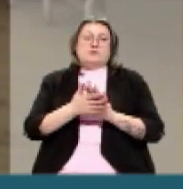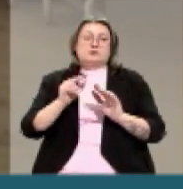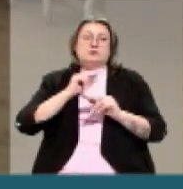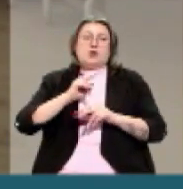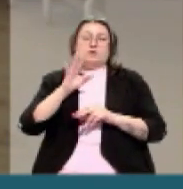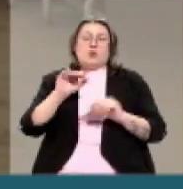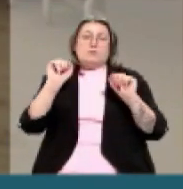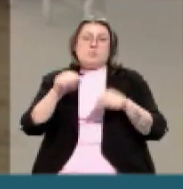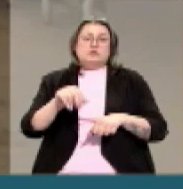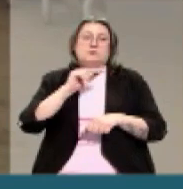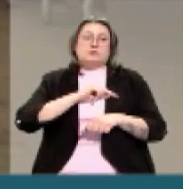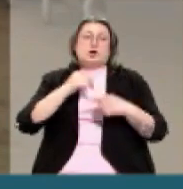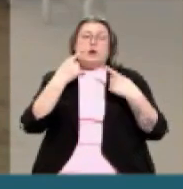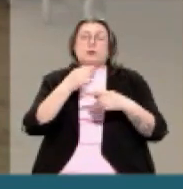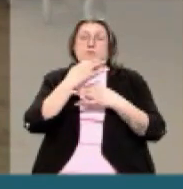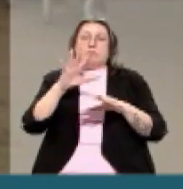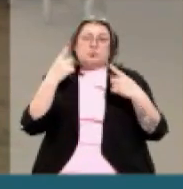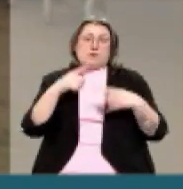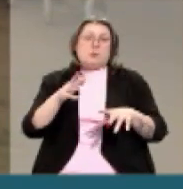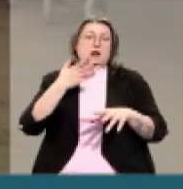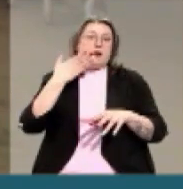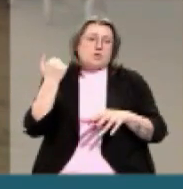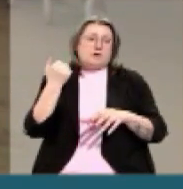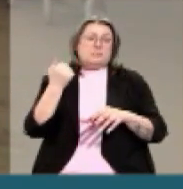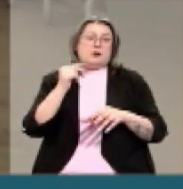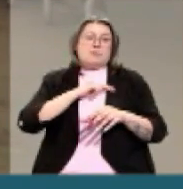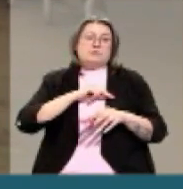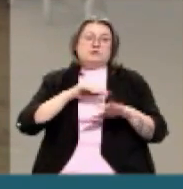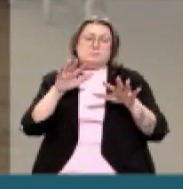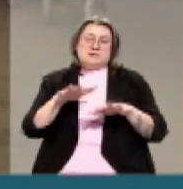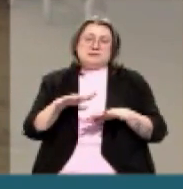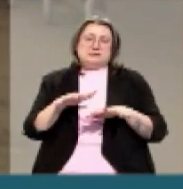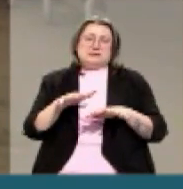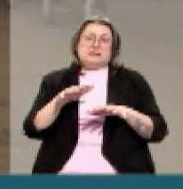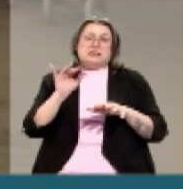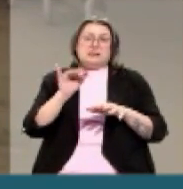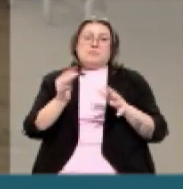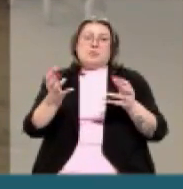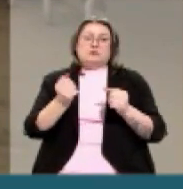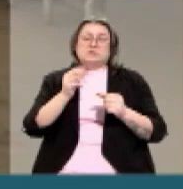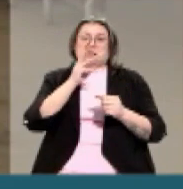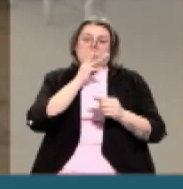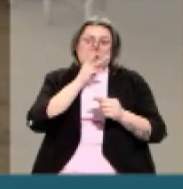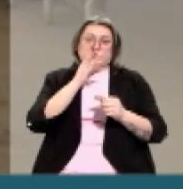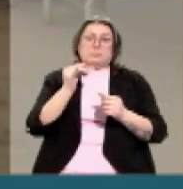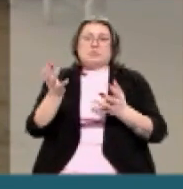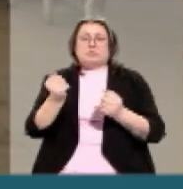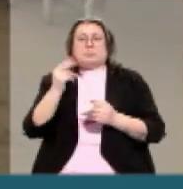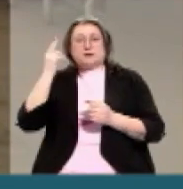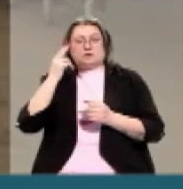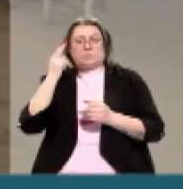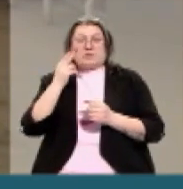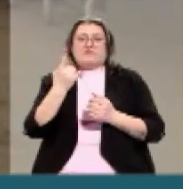но при этом он может работать на любом другом, более легком рабочем месте, то есть и получать заработную плату, и получать